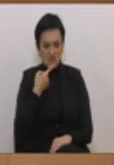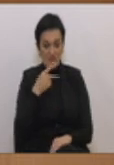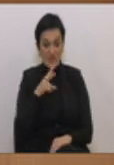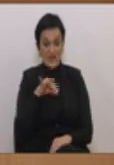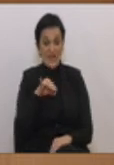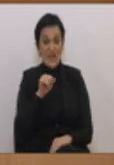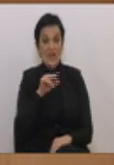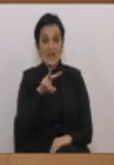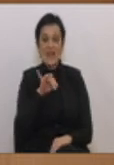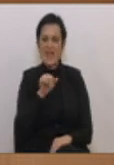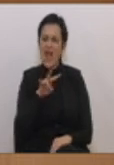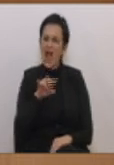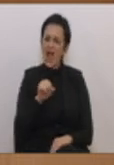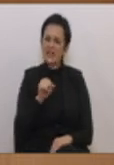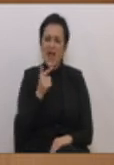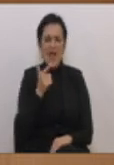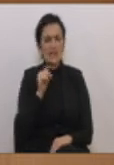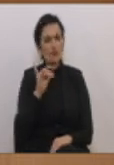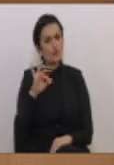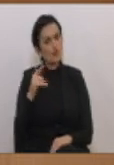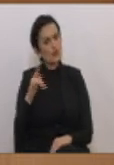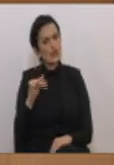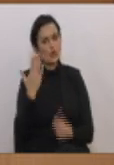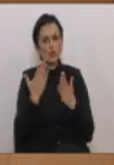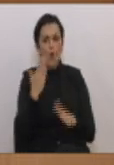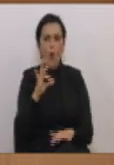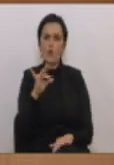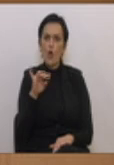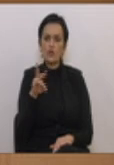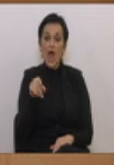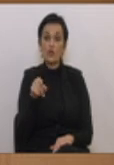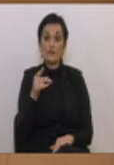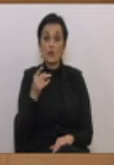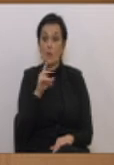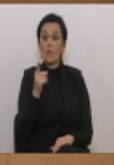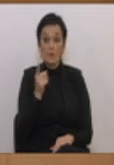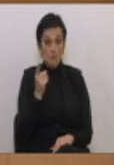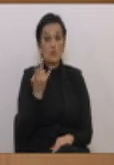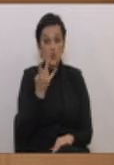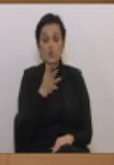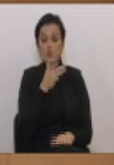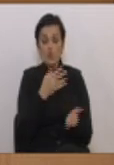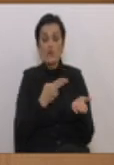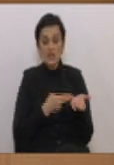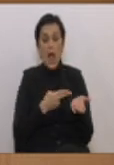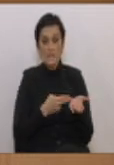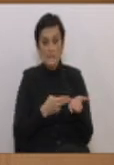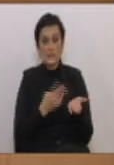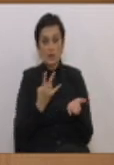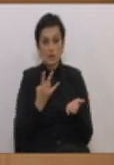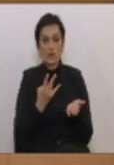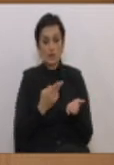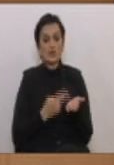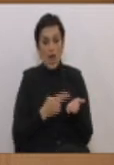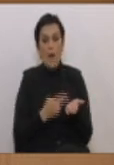ლიანა ორკოდაშვილი თუ ლიანა გინზბურგი მეთქი. Თუმცა ყველაფერი დრომ უნდა დაამტკიცოს, სიმართლე რომ ვთქვათ. Drum unda da